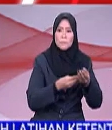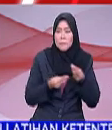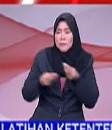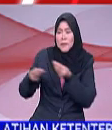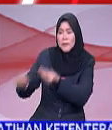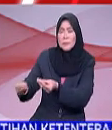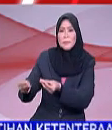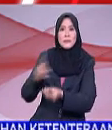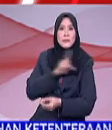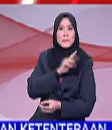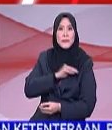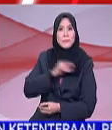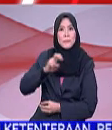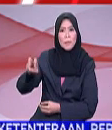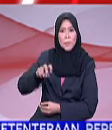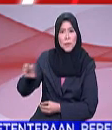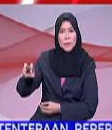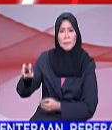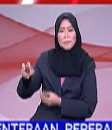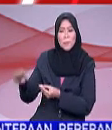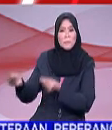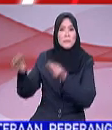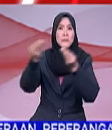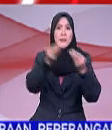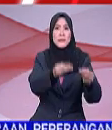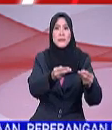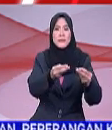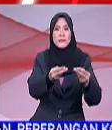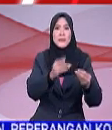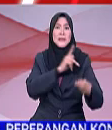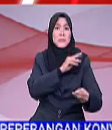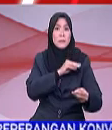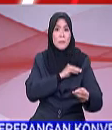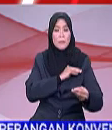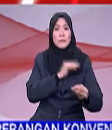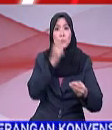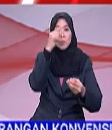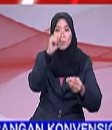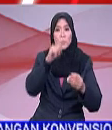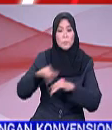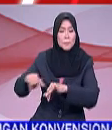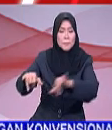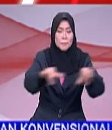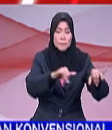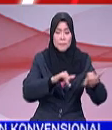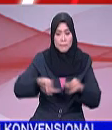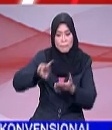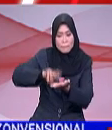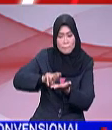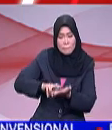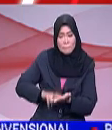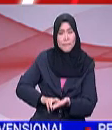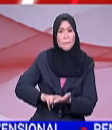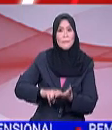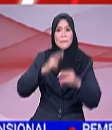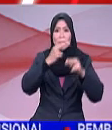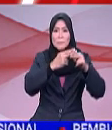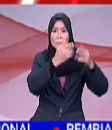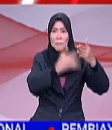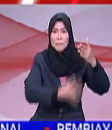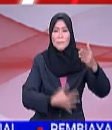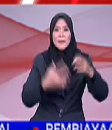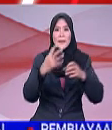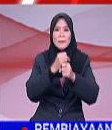Kementerian Pengangkutan untuk dimajukan kepada kementerian berkaitan bagi tujuan penyelarasan pendaftaran dan seterusnya